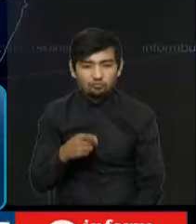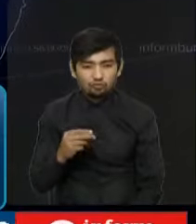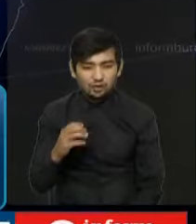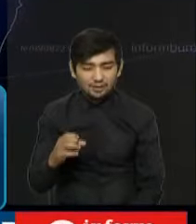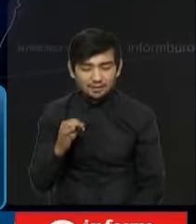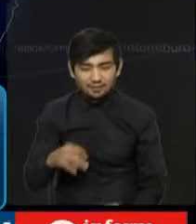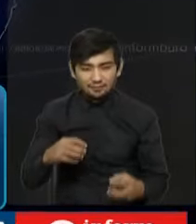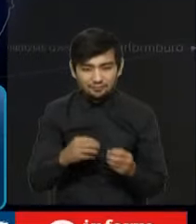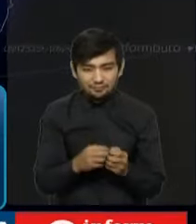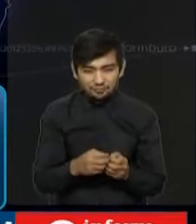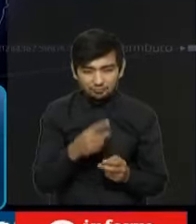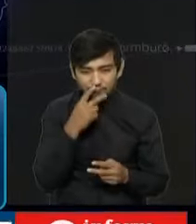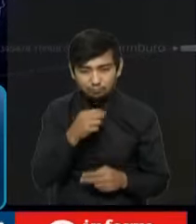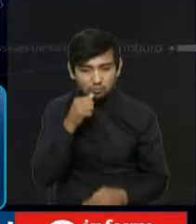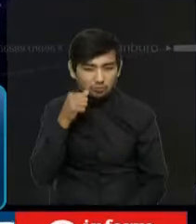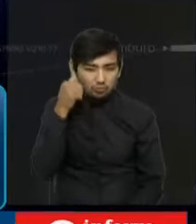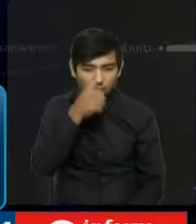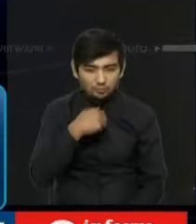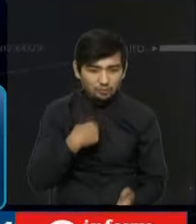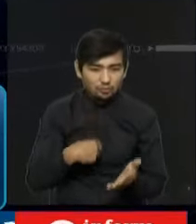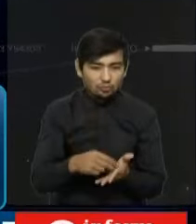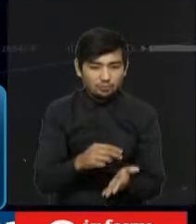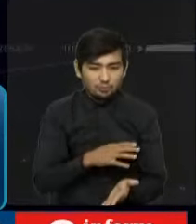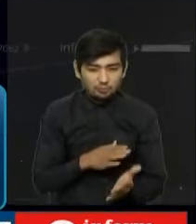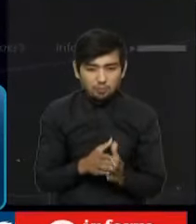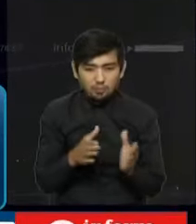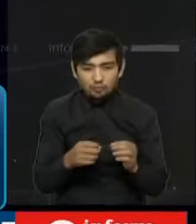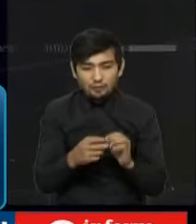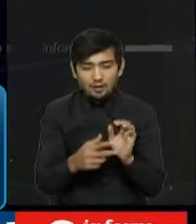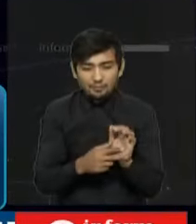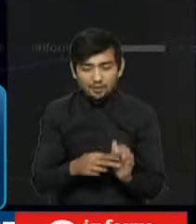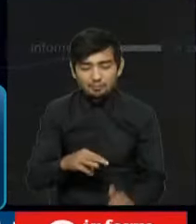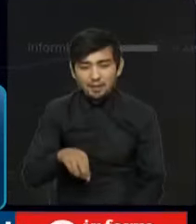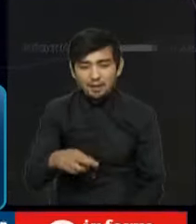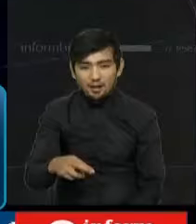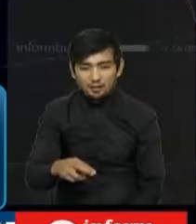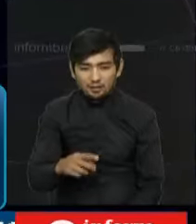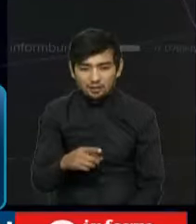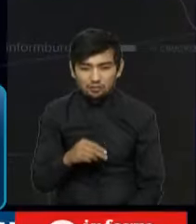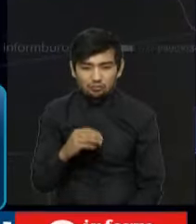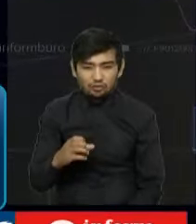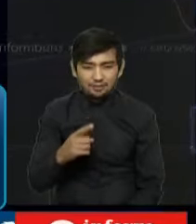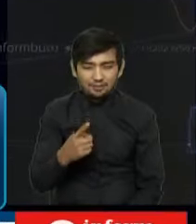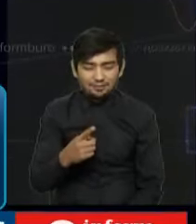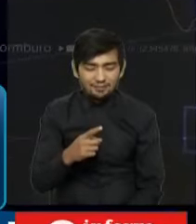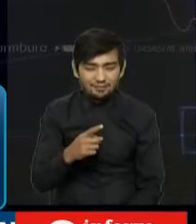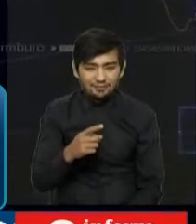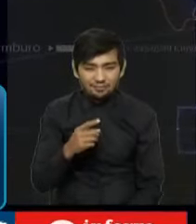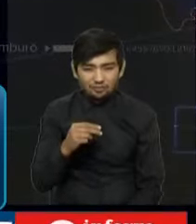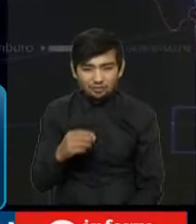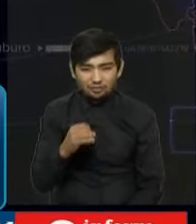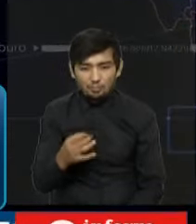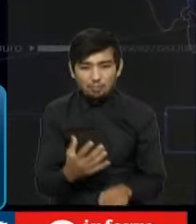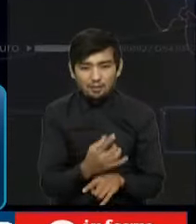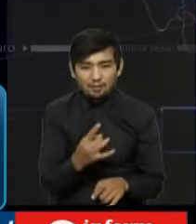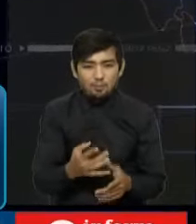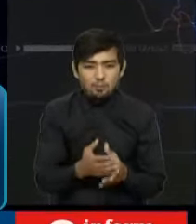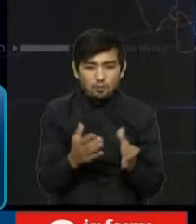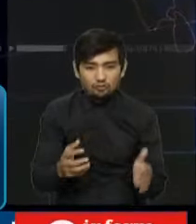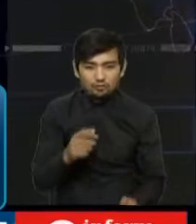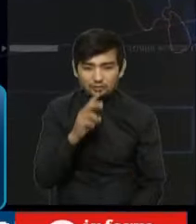разницы в прошлом году из соседних стран закупили больше 18 миллиардов киловатт-час электроэнергии. почти в 5 раз больше, чем